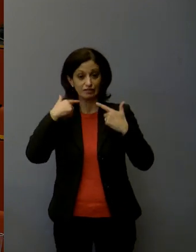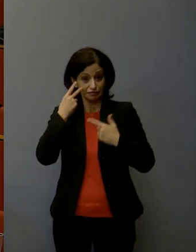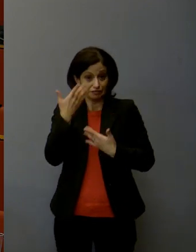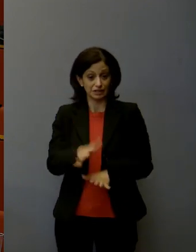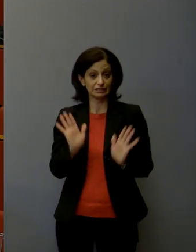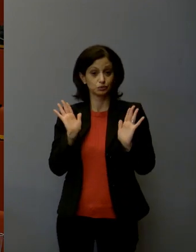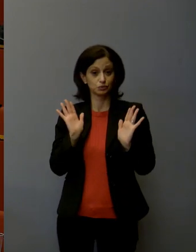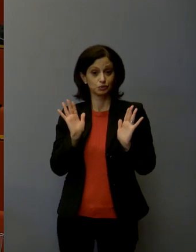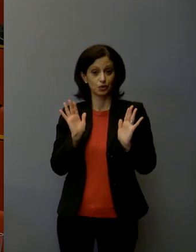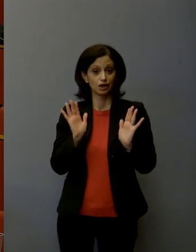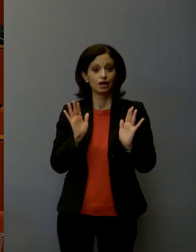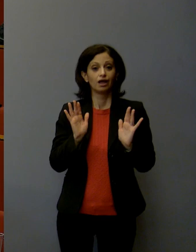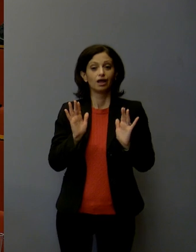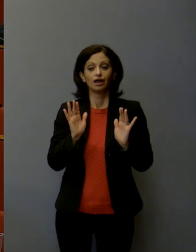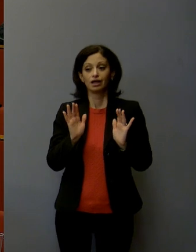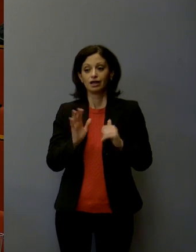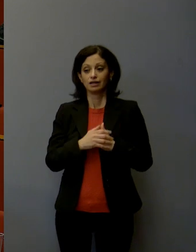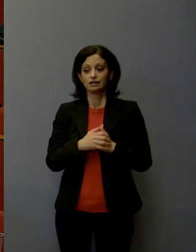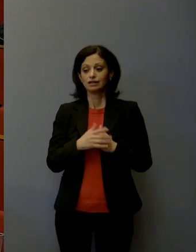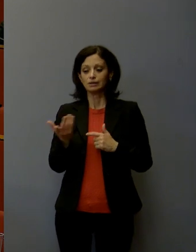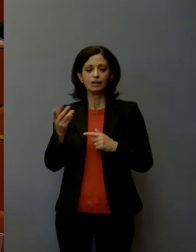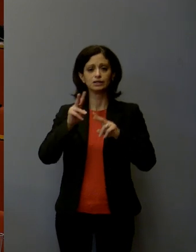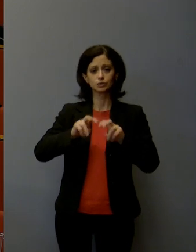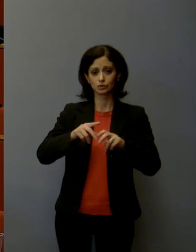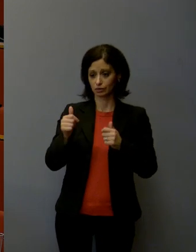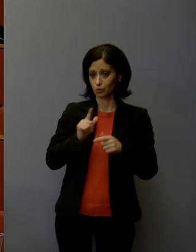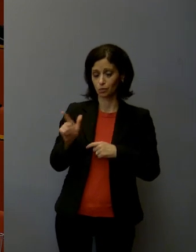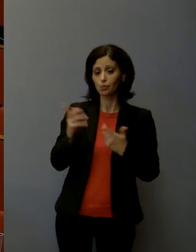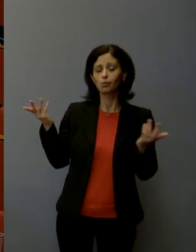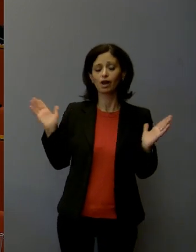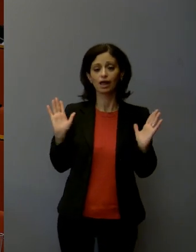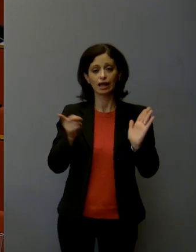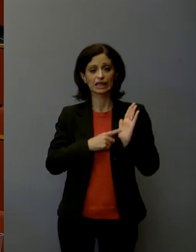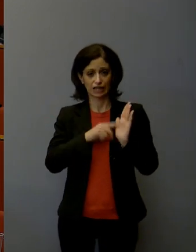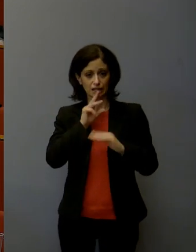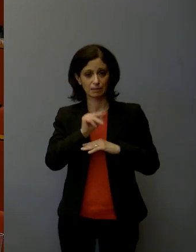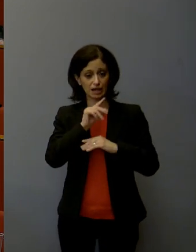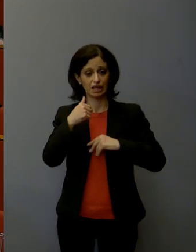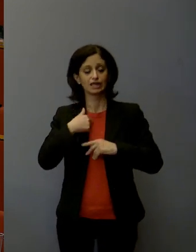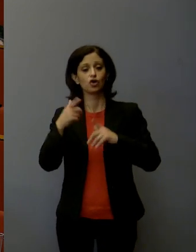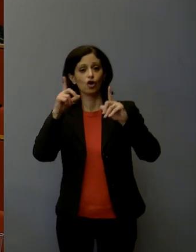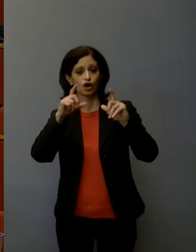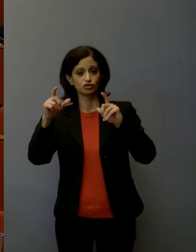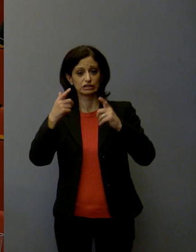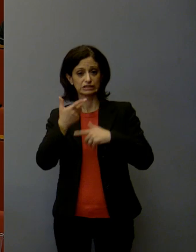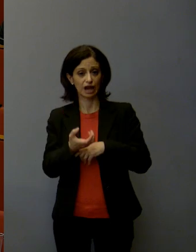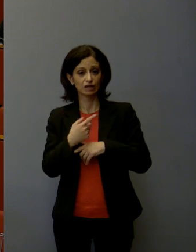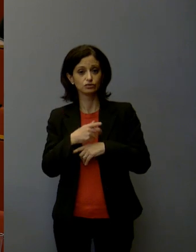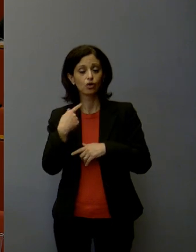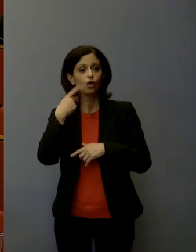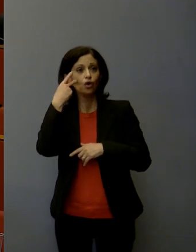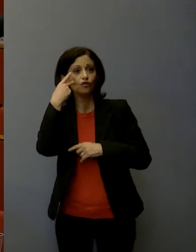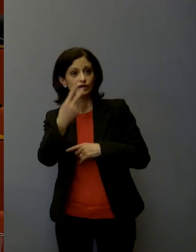il problema è ci sono è scrutatore anche lui quindi ha diritto di parlare io ho registrato questo ho visto